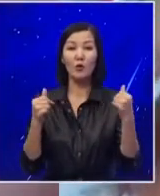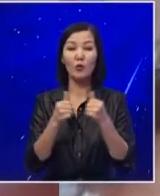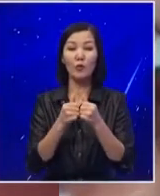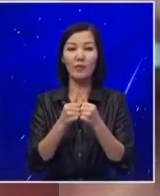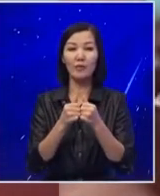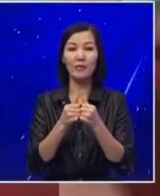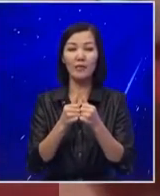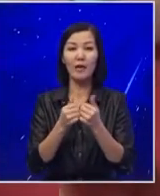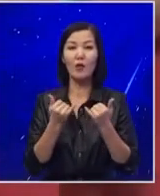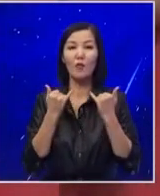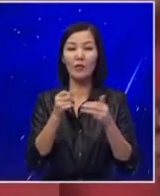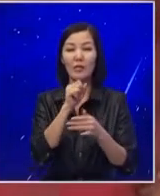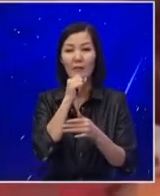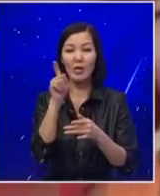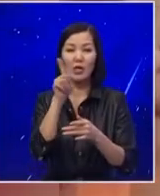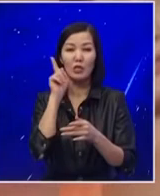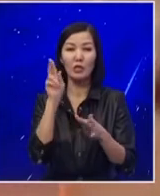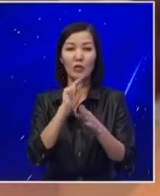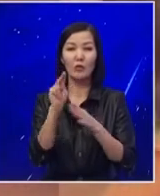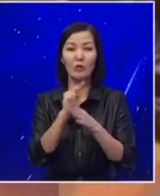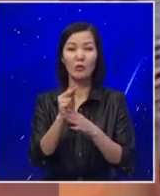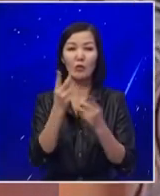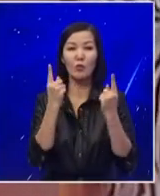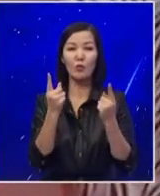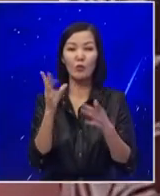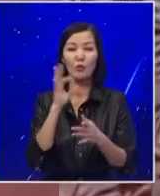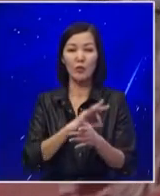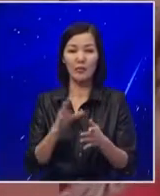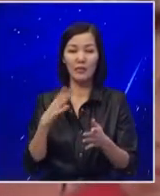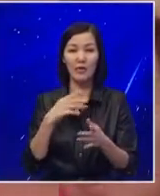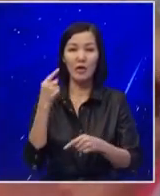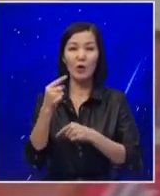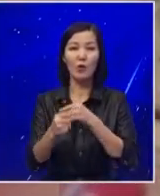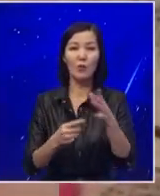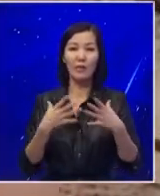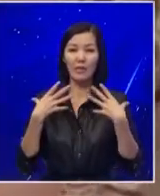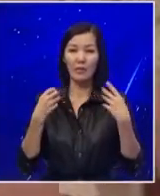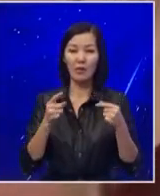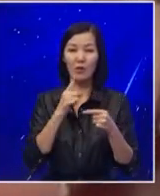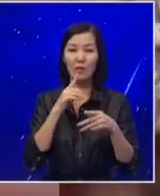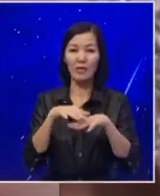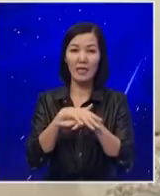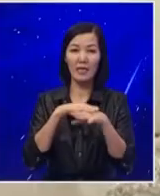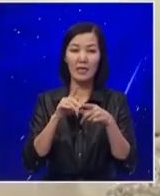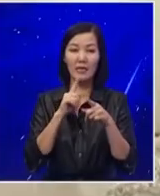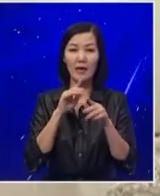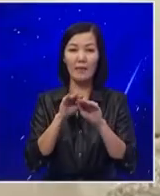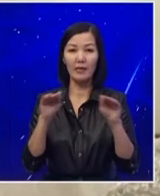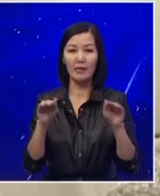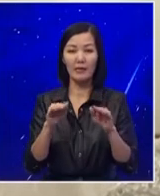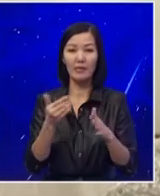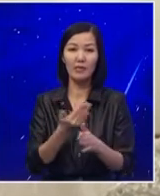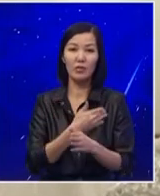түтетіп отыр. Жастарды тәрбиелеуге өз үлесін қосып келеді. Ол ұрпақтарының саулығын, елдің амандығын тілейді.